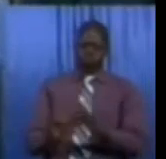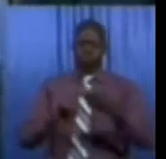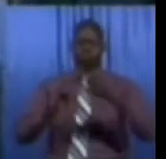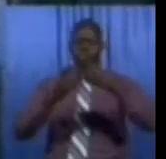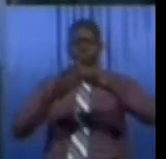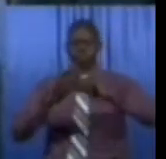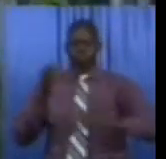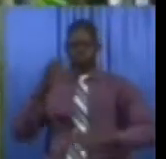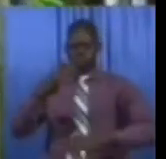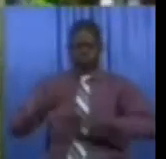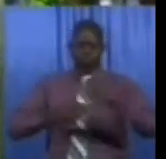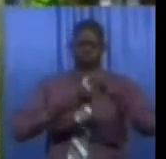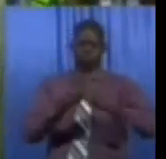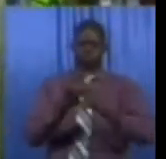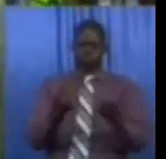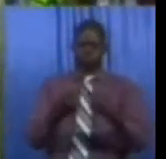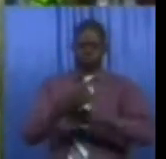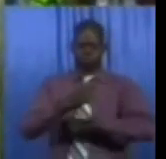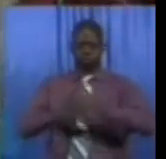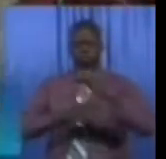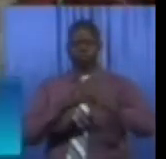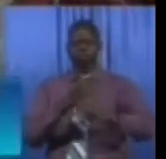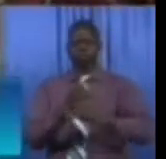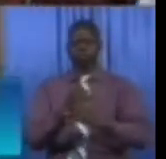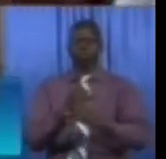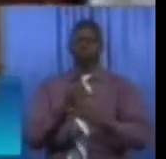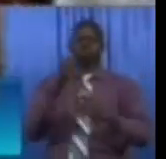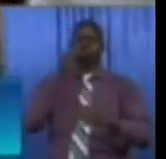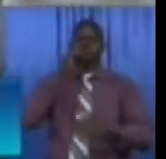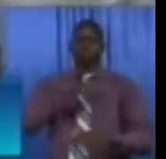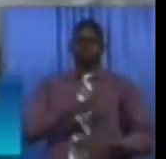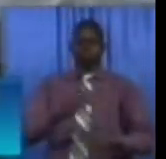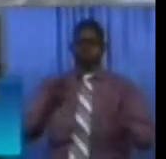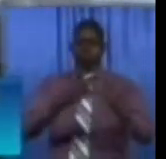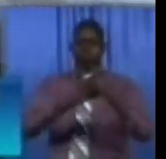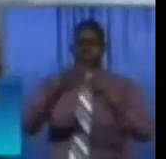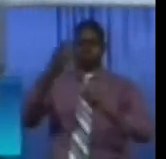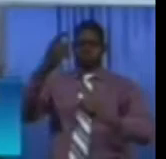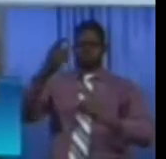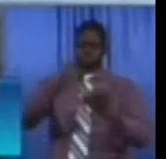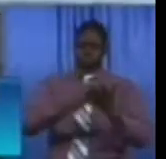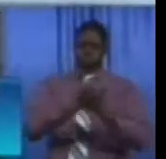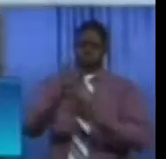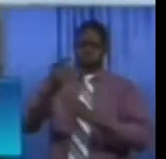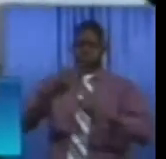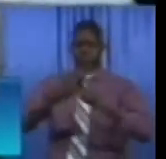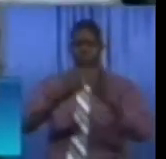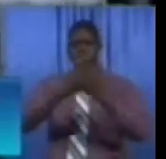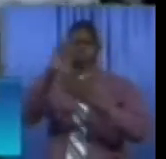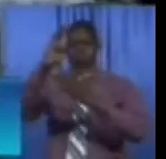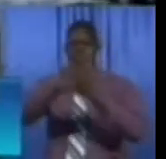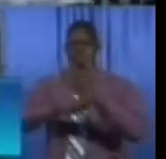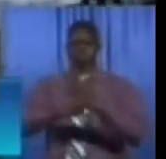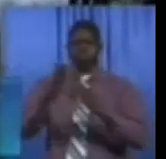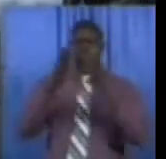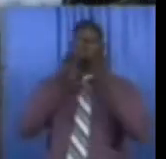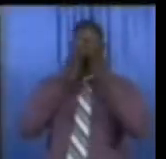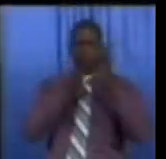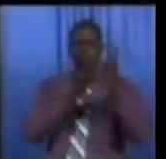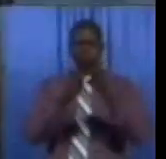national des femmes et la Journée internationale de la femme se dérouleront dans la première semaine du mois de mars à Banfora, dans la région des